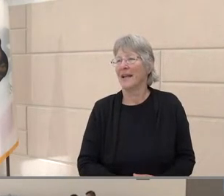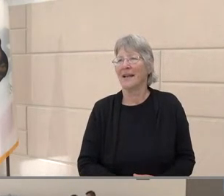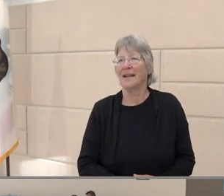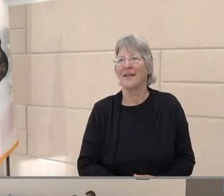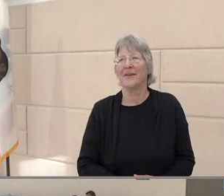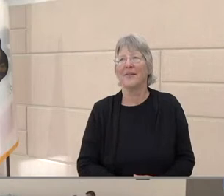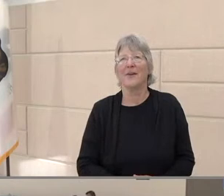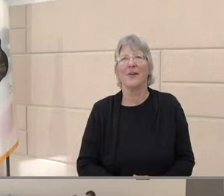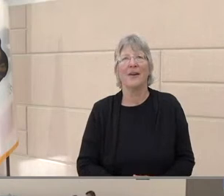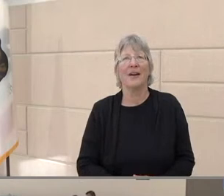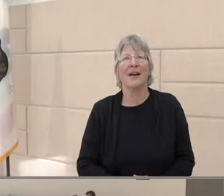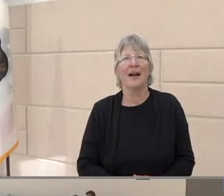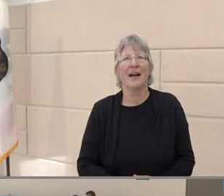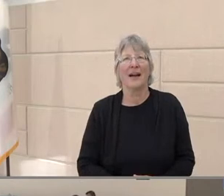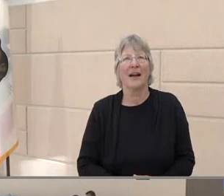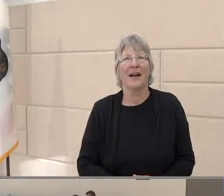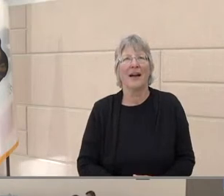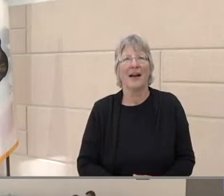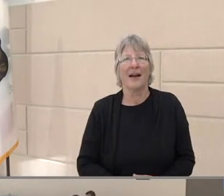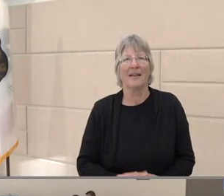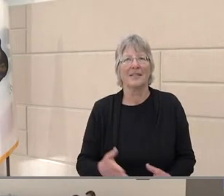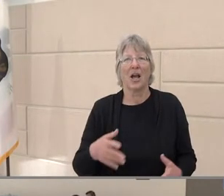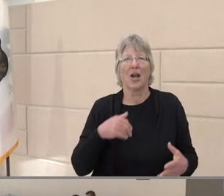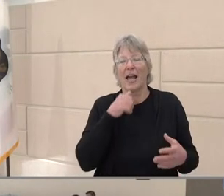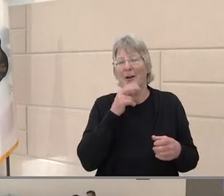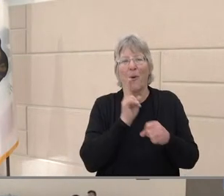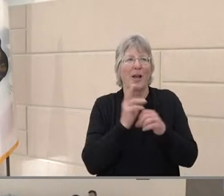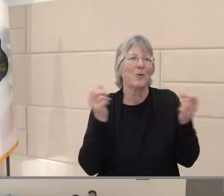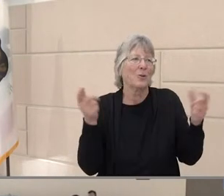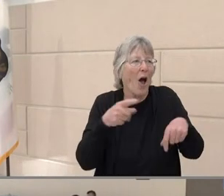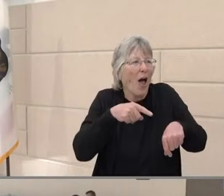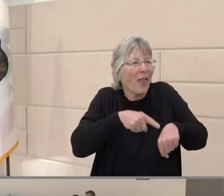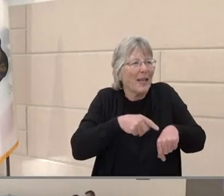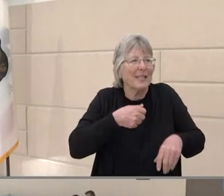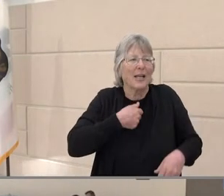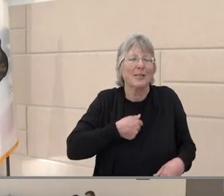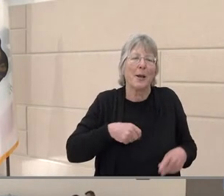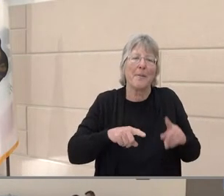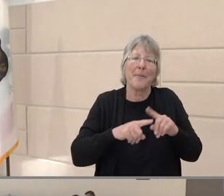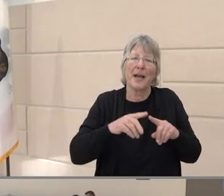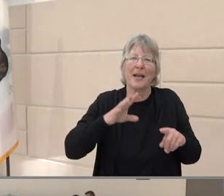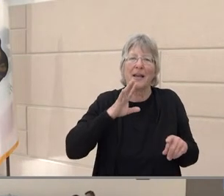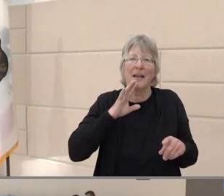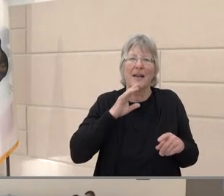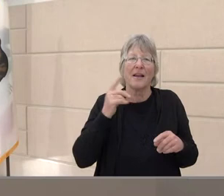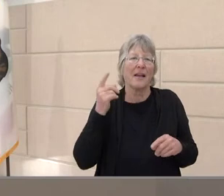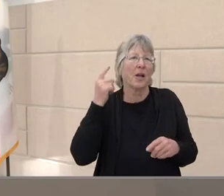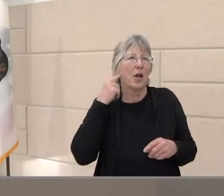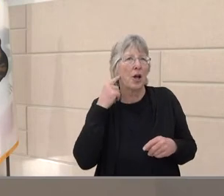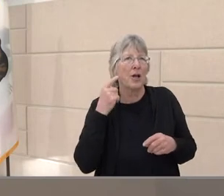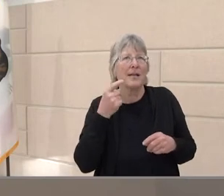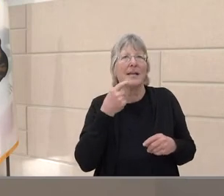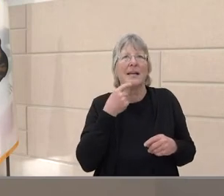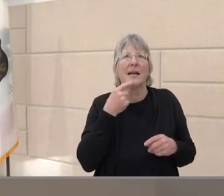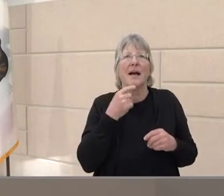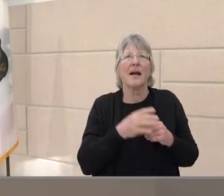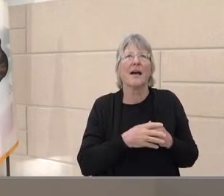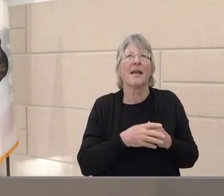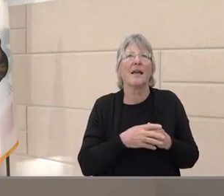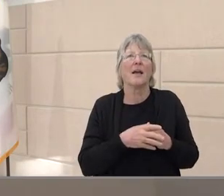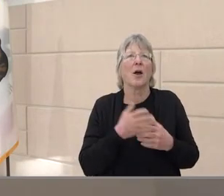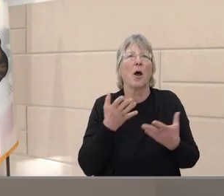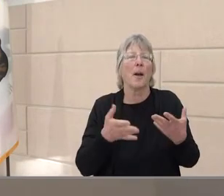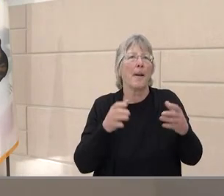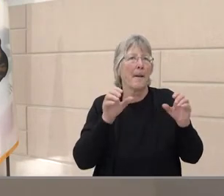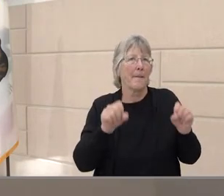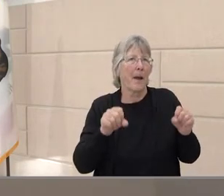គាត់ថាគាត់ប្រហែលជាសួរសំណួរហ្នឹងវាអត់ត្រឹមត្រូវទេគាត់ចង់និយាយថាអ្នកស្រីអលីសហ្នឹង